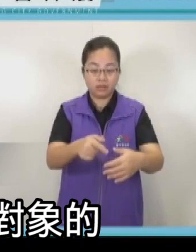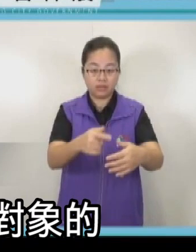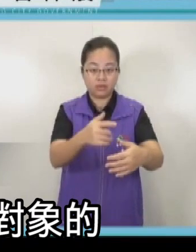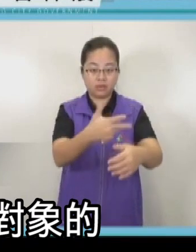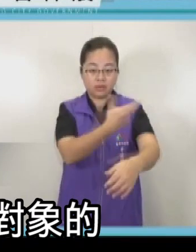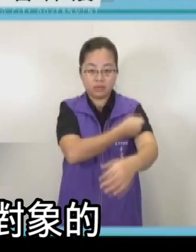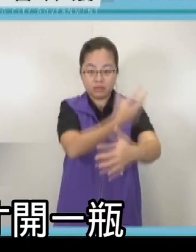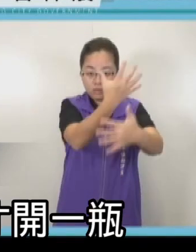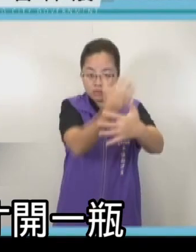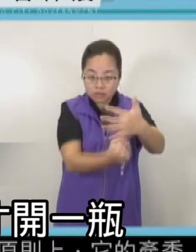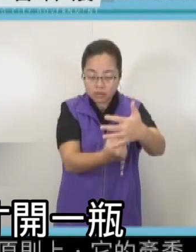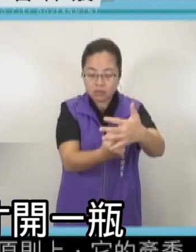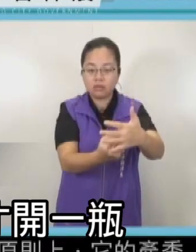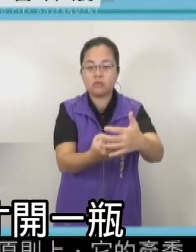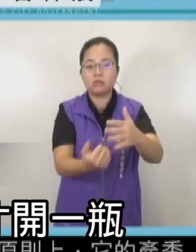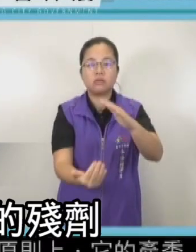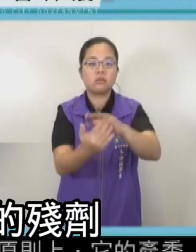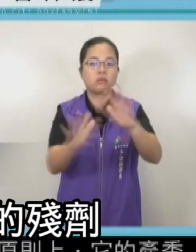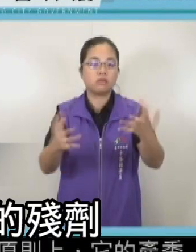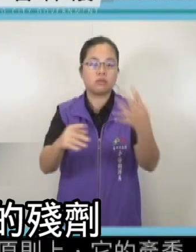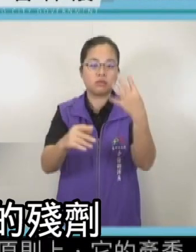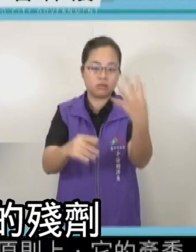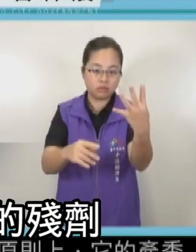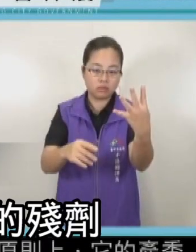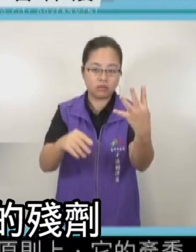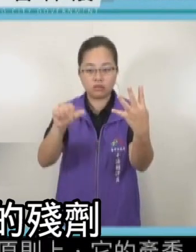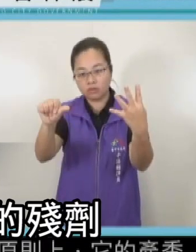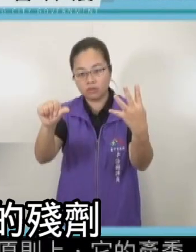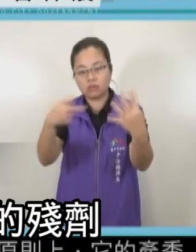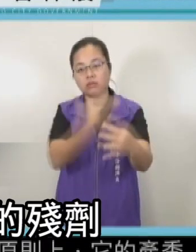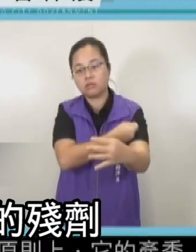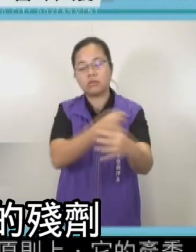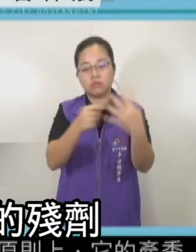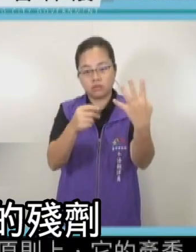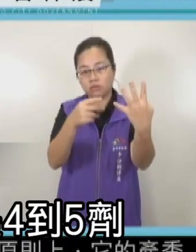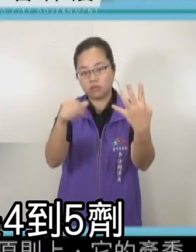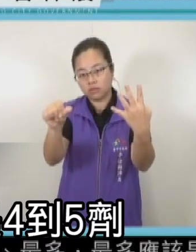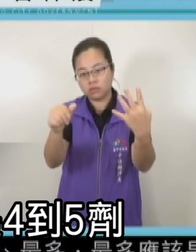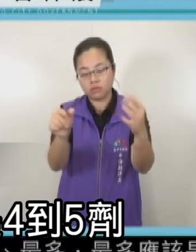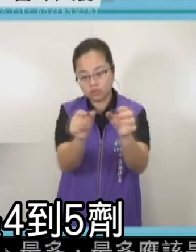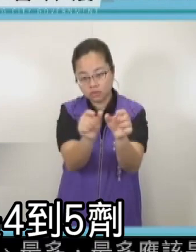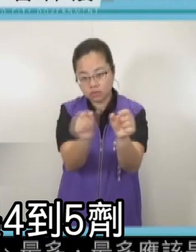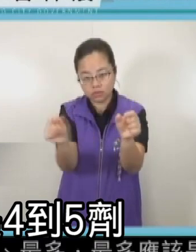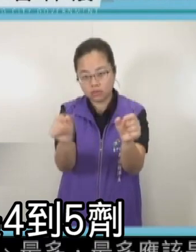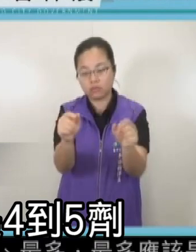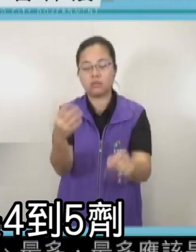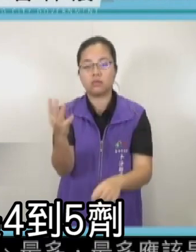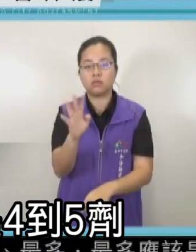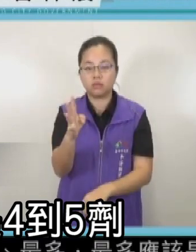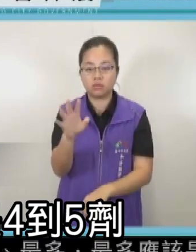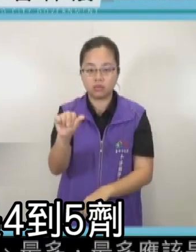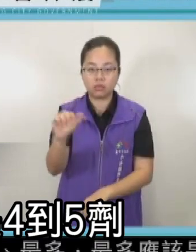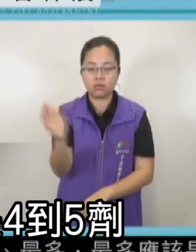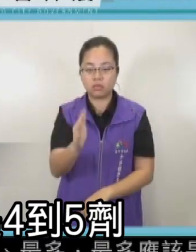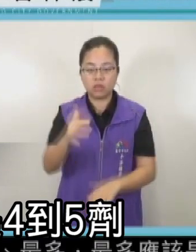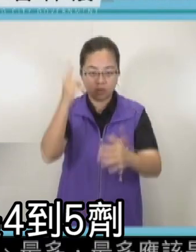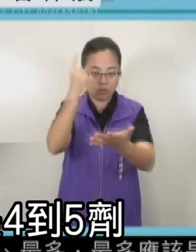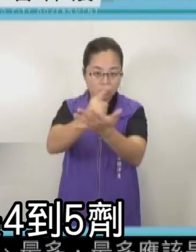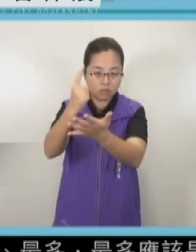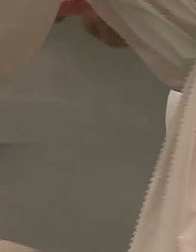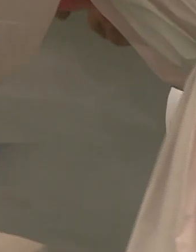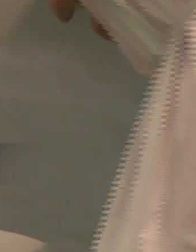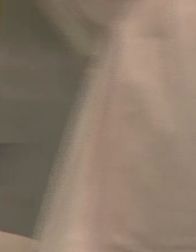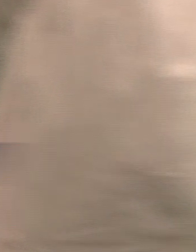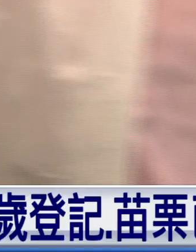对象的，要预约满10人才开一瓶，所以原则上它的残剂最多最低最多应该是